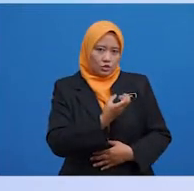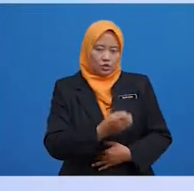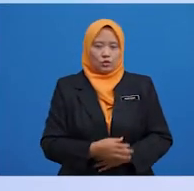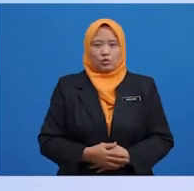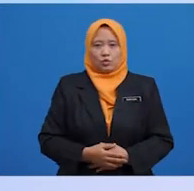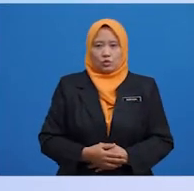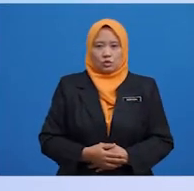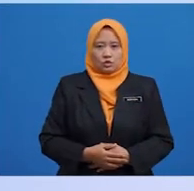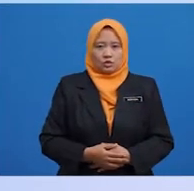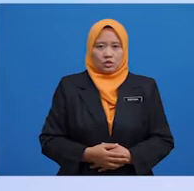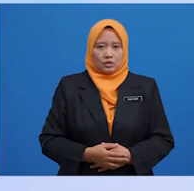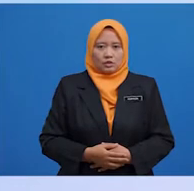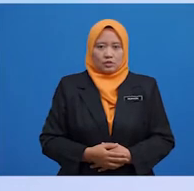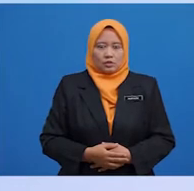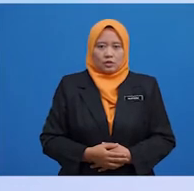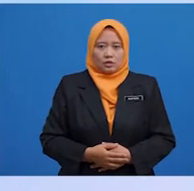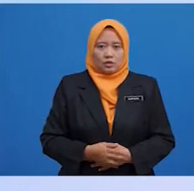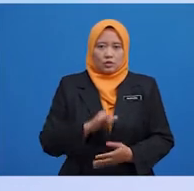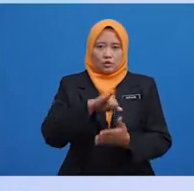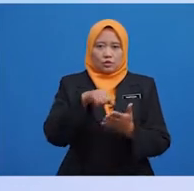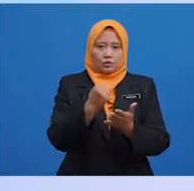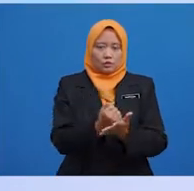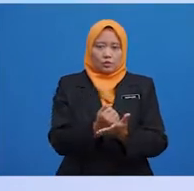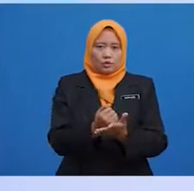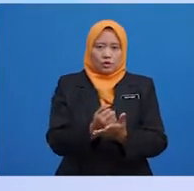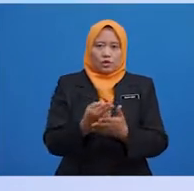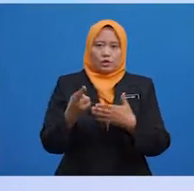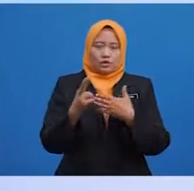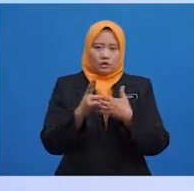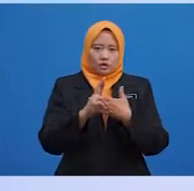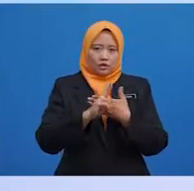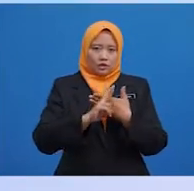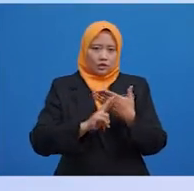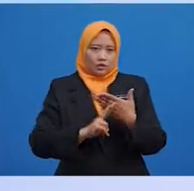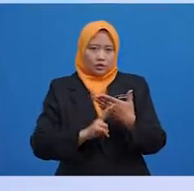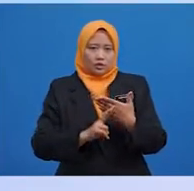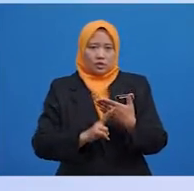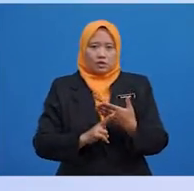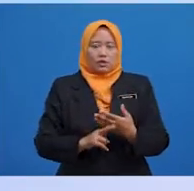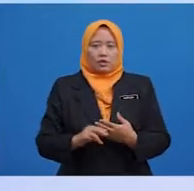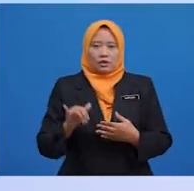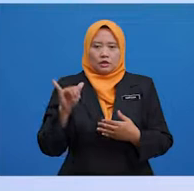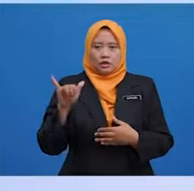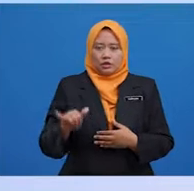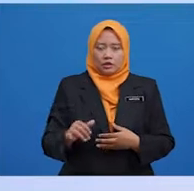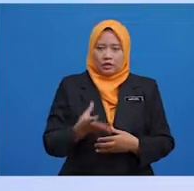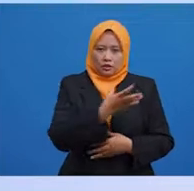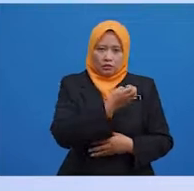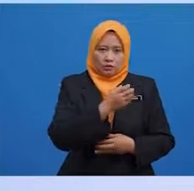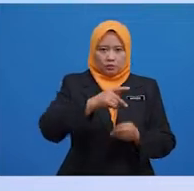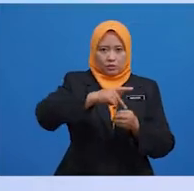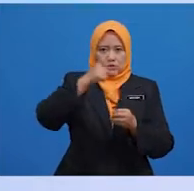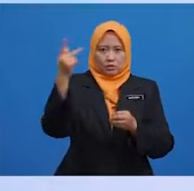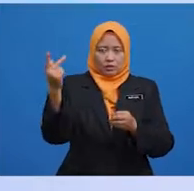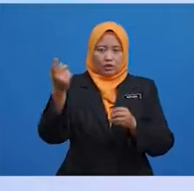Isi padu strok adalah jumlah darah yang dipam keluar dari jantung atau ventricle dalam